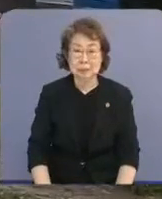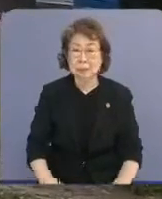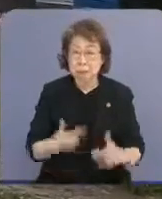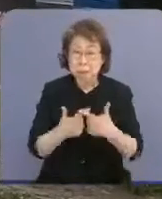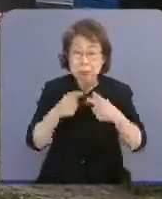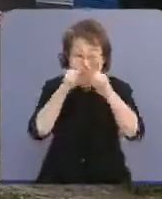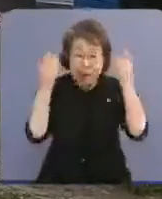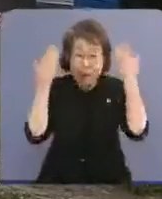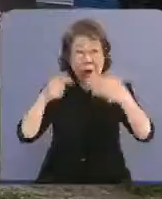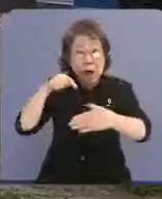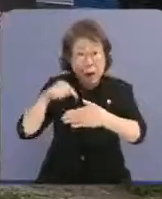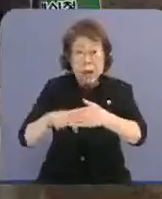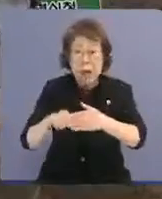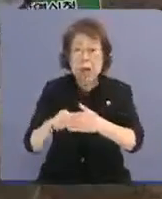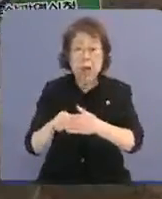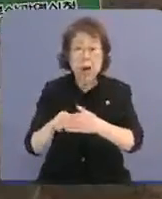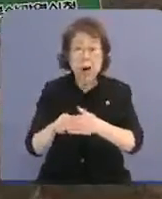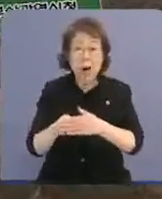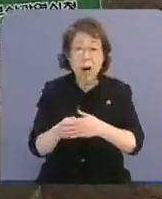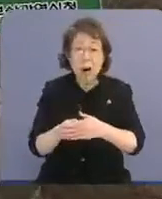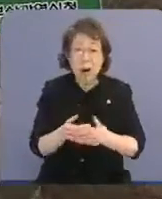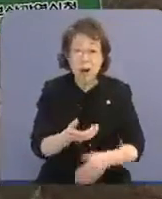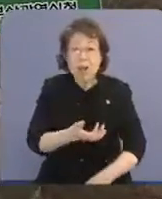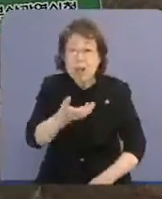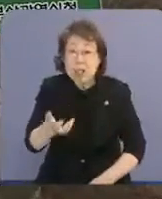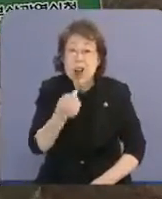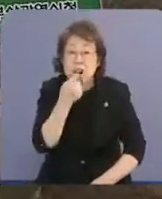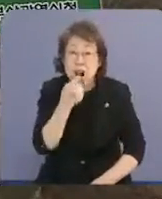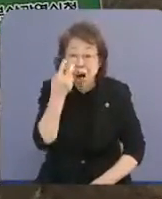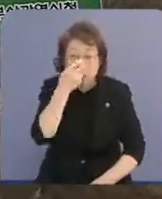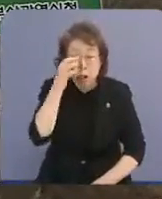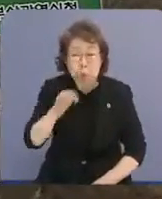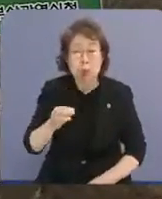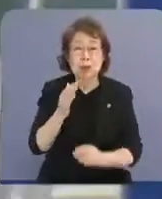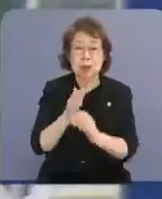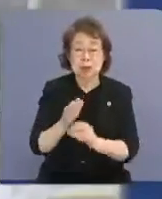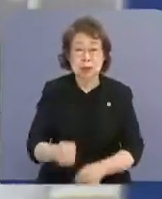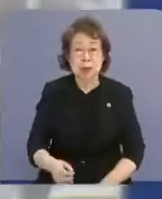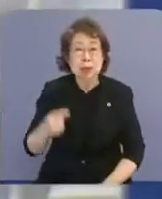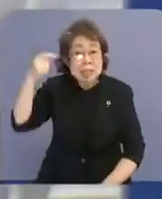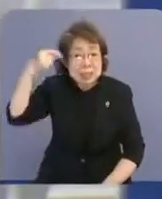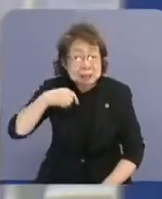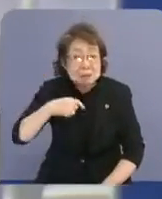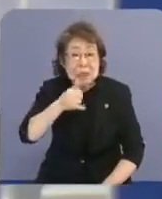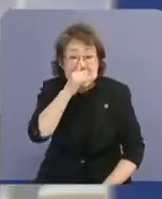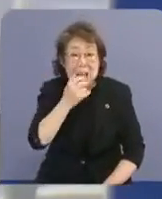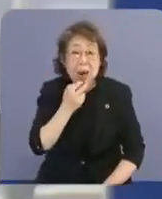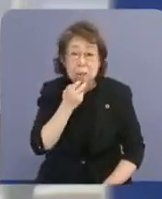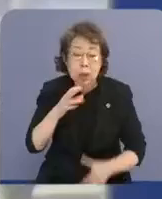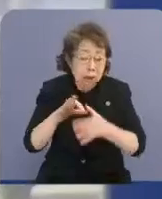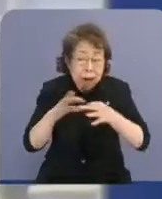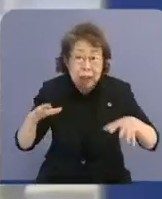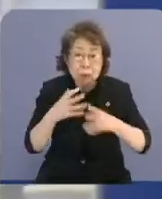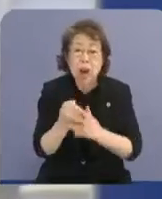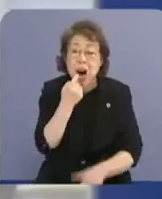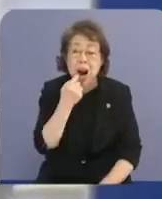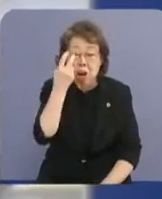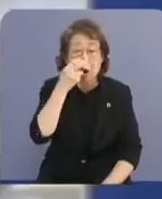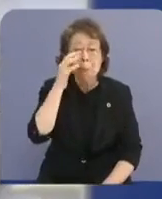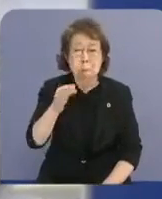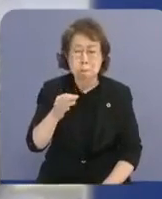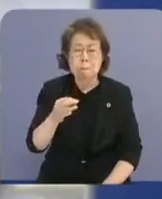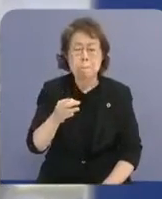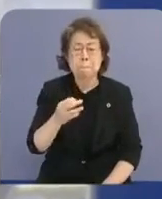부산대학교 안에 이동식 임시 선별검사 소가 설치 됐습니다 증상이 이 뜬 없든 누구나 코로나 이고 진단 검사를